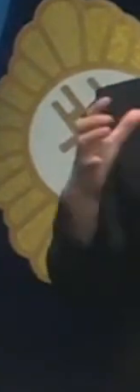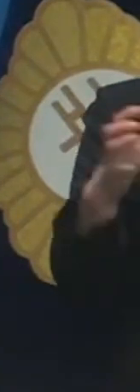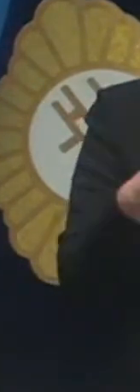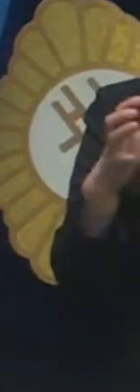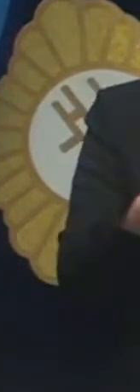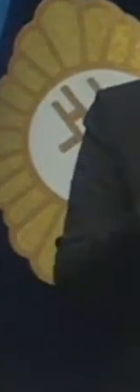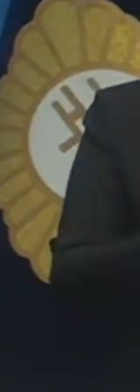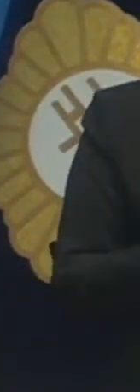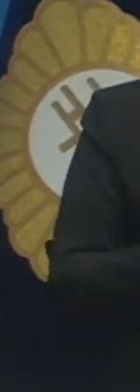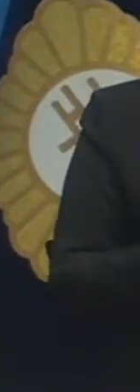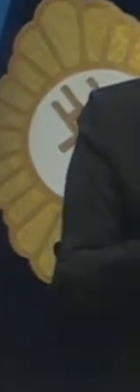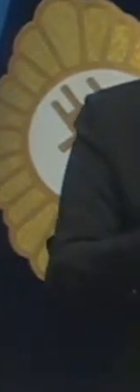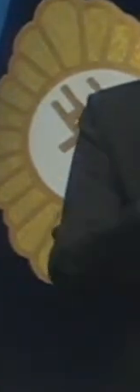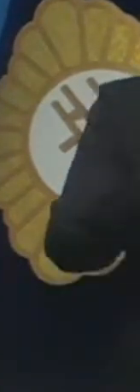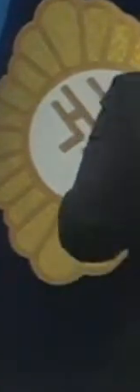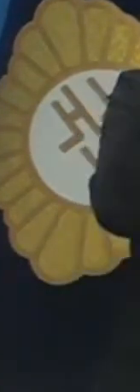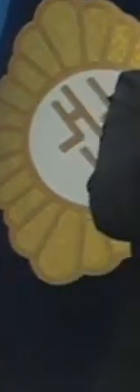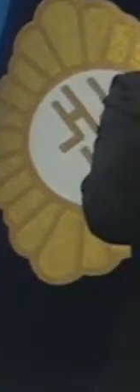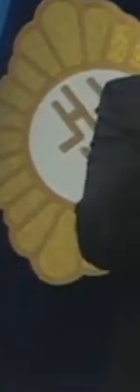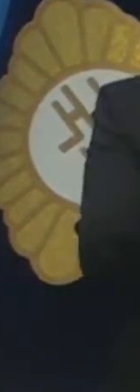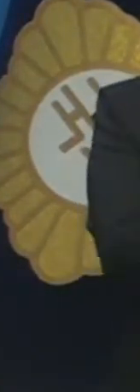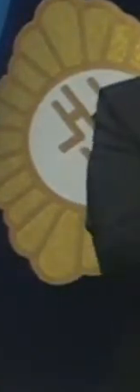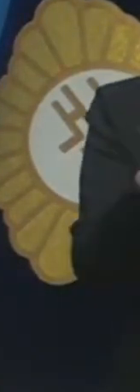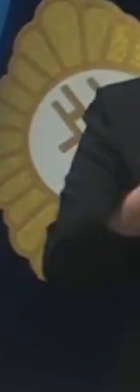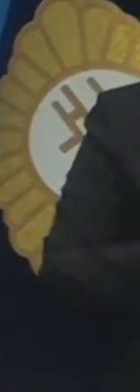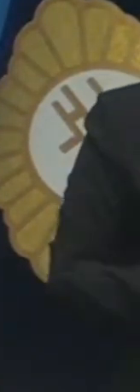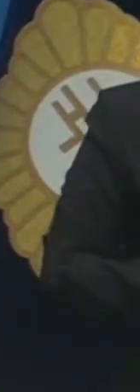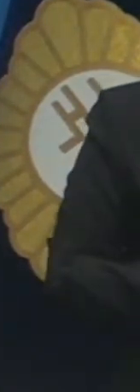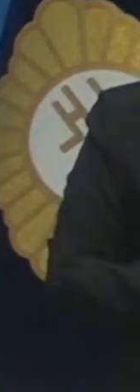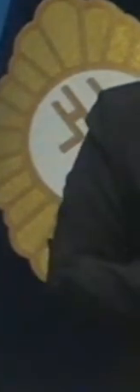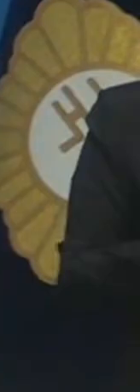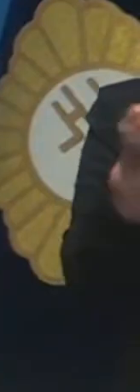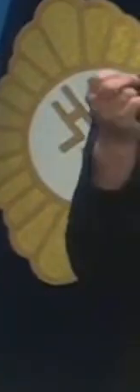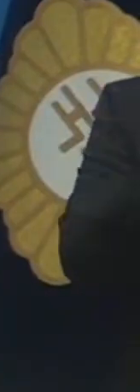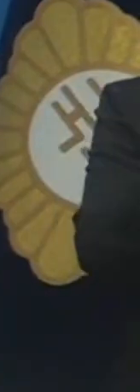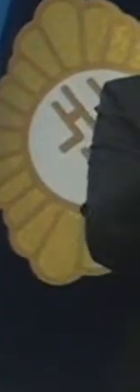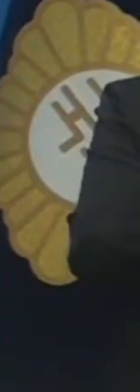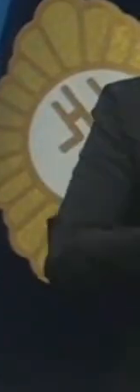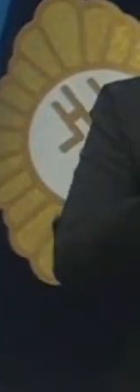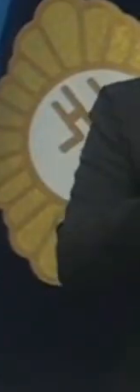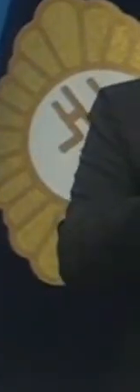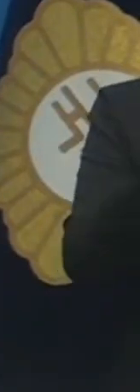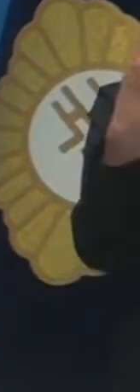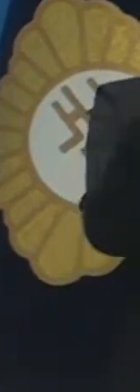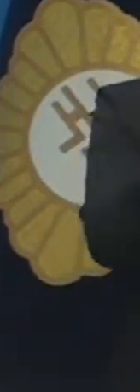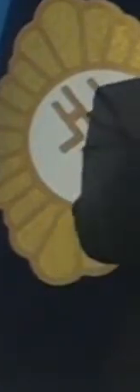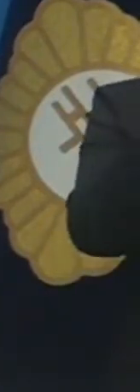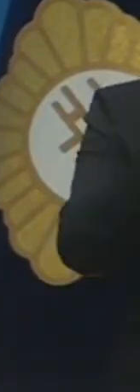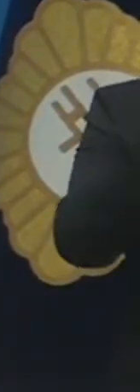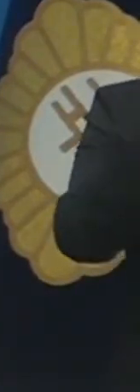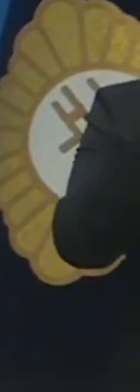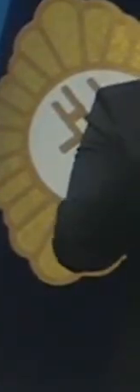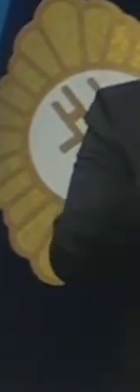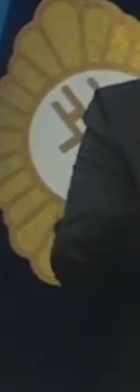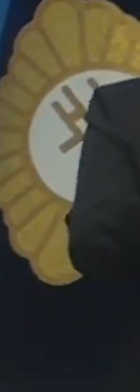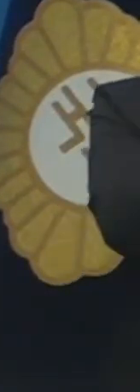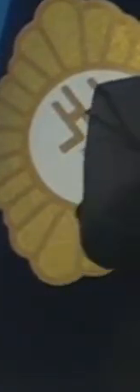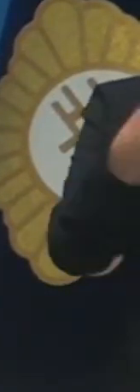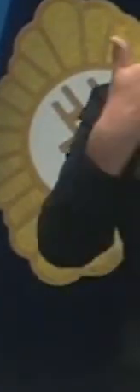구성하여 본격적인 검증에 착수하였습니다. 그리고 1년 뒤인 2022년 9월